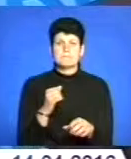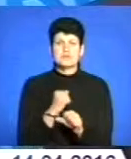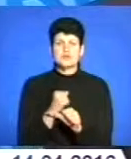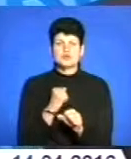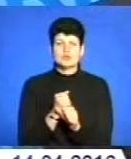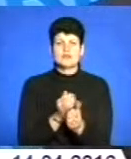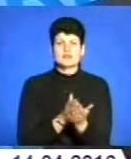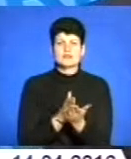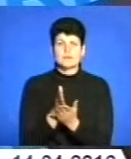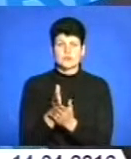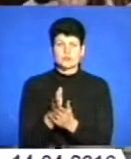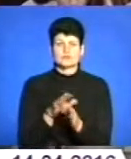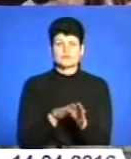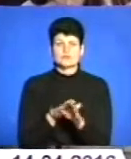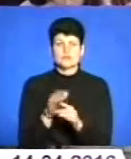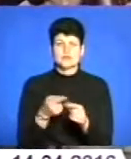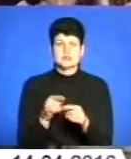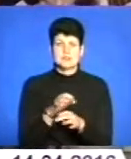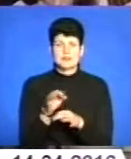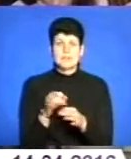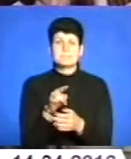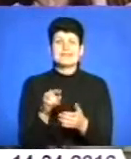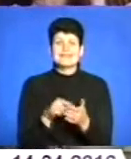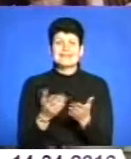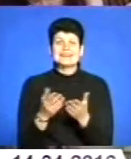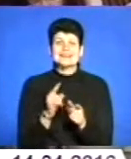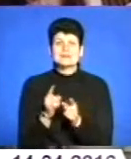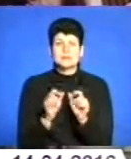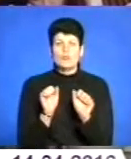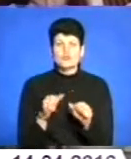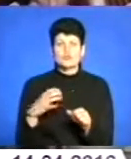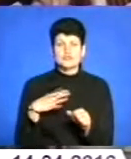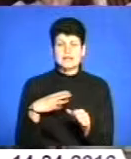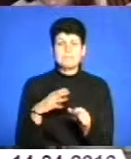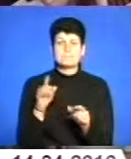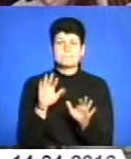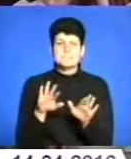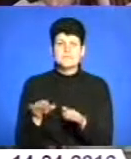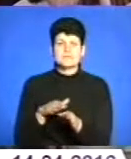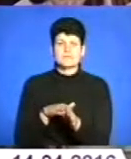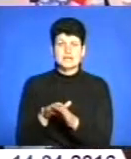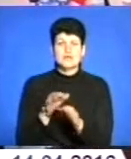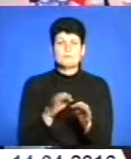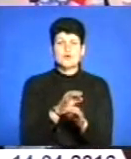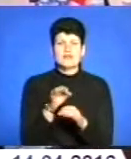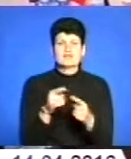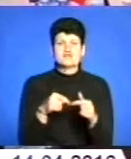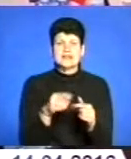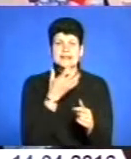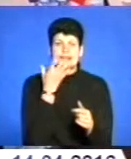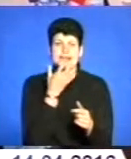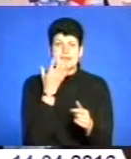напрямку реалізації цих проєктів. На запитання, яких змін можна очікувати після реалізації проєкту в сфері